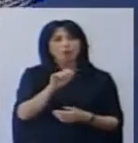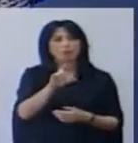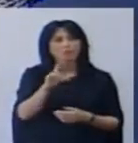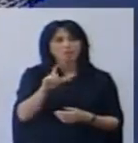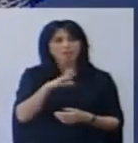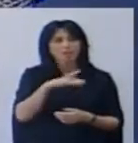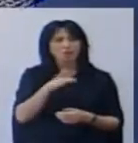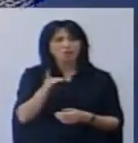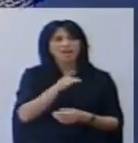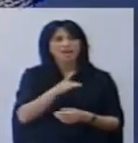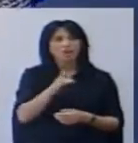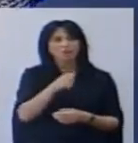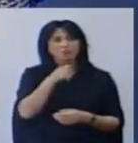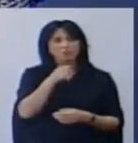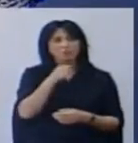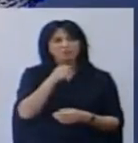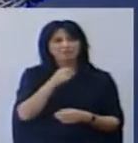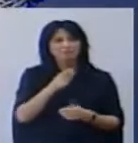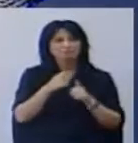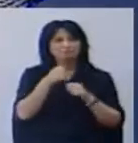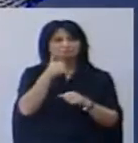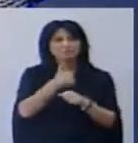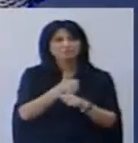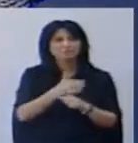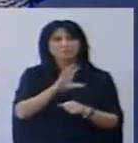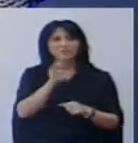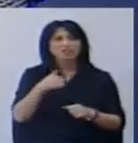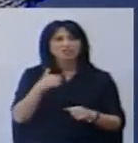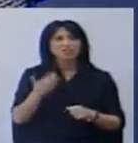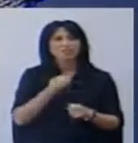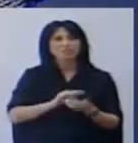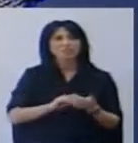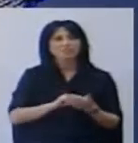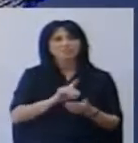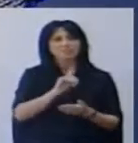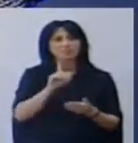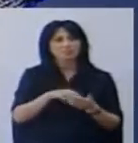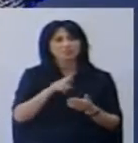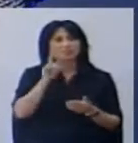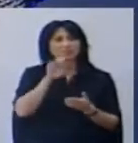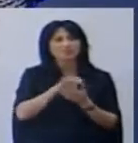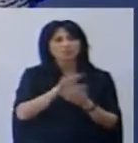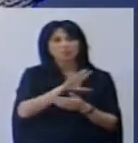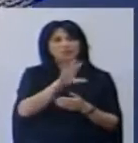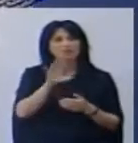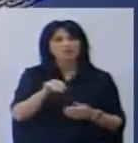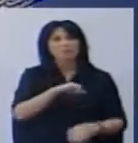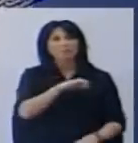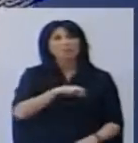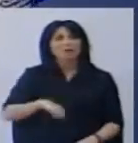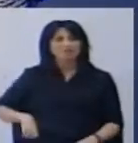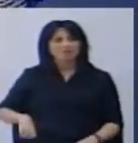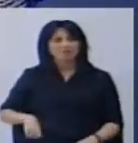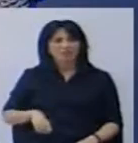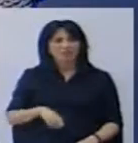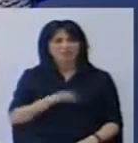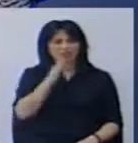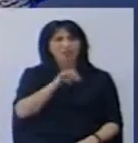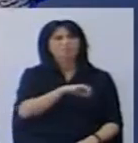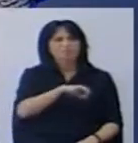იყო რეგიონალური მედიის ფლაგმანი და მე მთელი ჩემი ცხოვრება ვწერ ამ საკითხებზე, ვიცნობ ყველა მაფიას. მოდით ასე